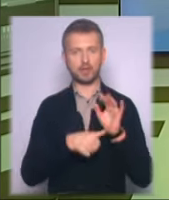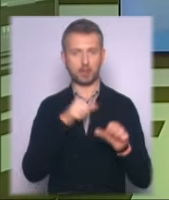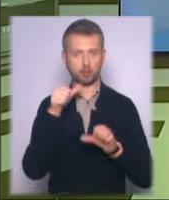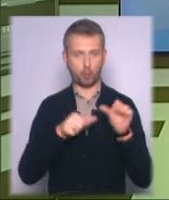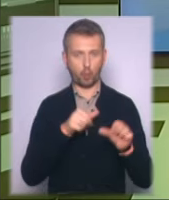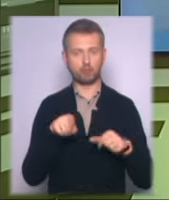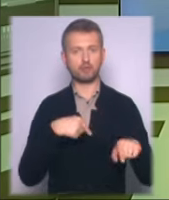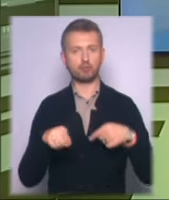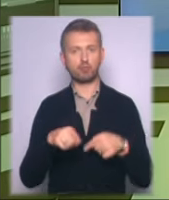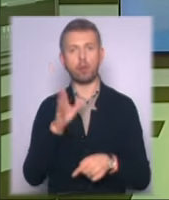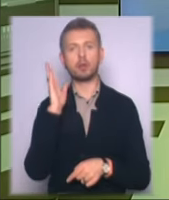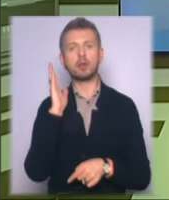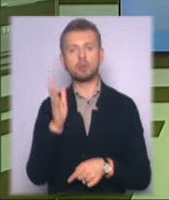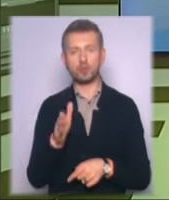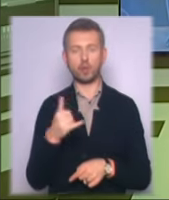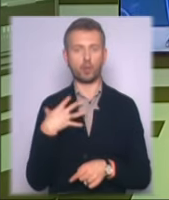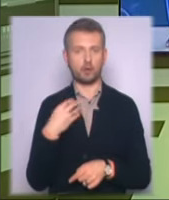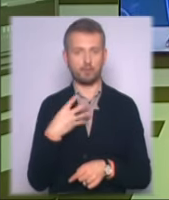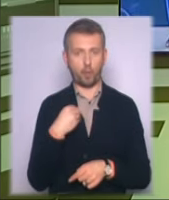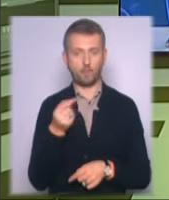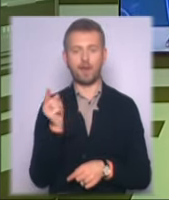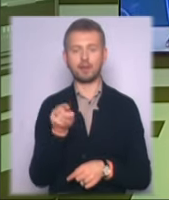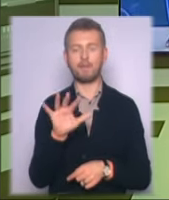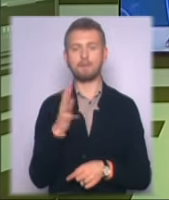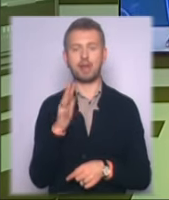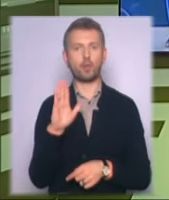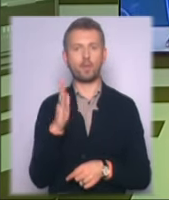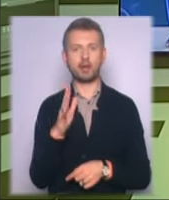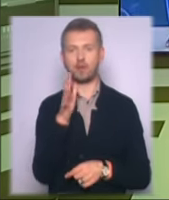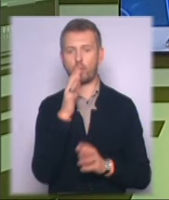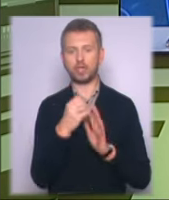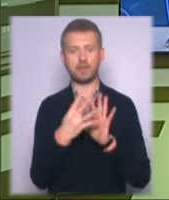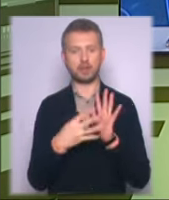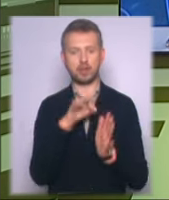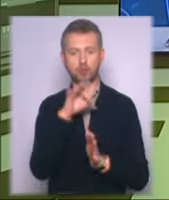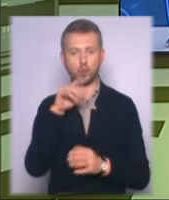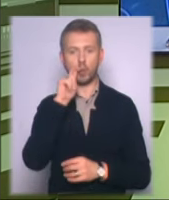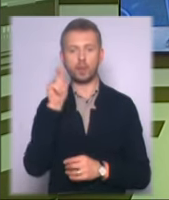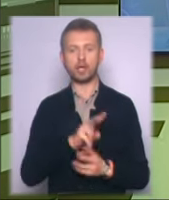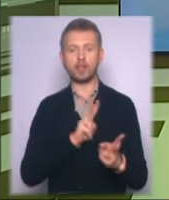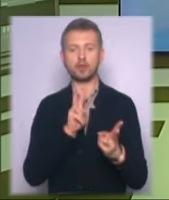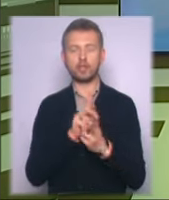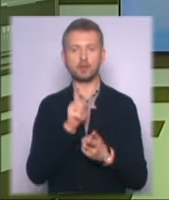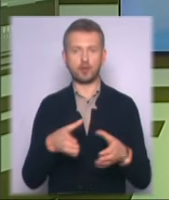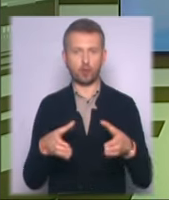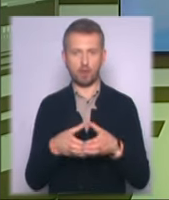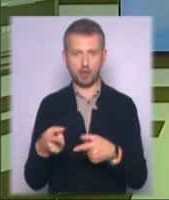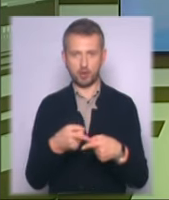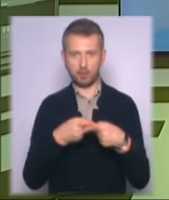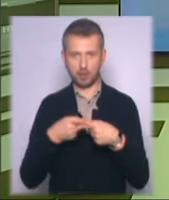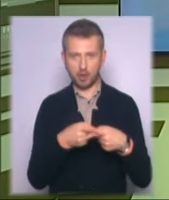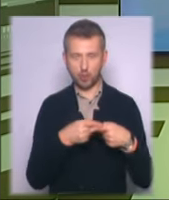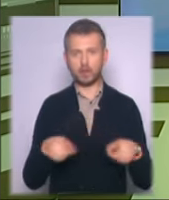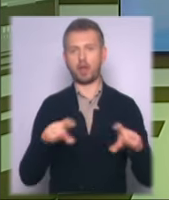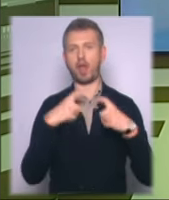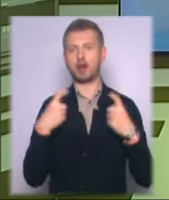року з футболу відбудеться у Львові. Там 5 вересня о 19:00 Україна зустрінеться з командою Білорусі. Арена